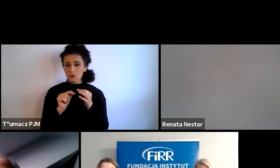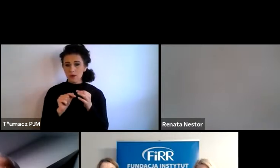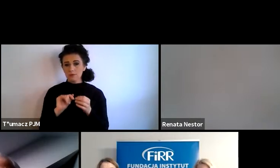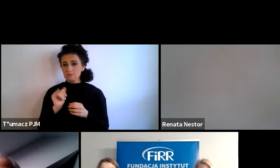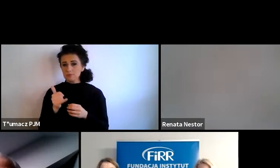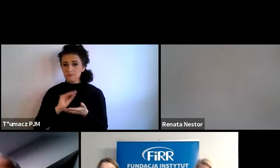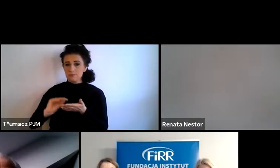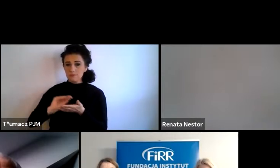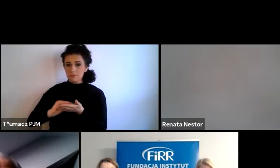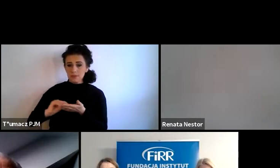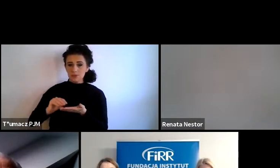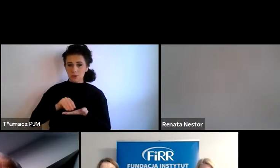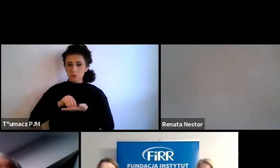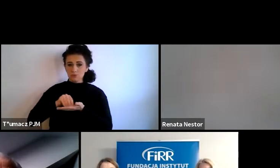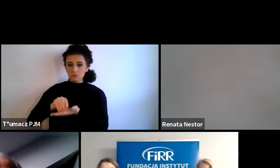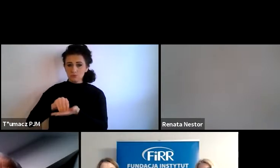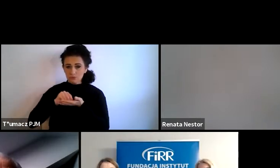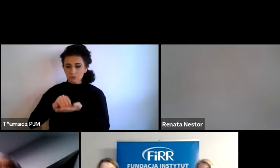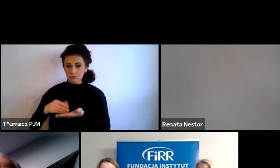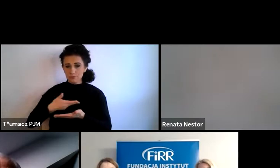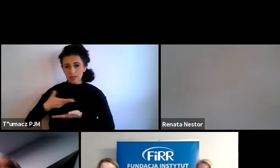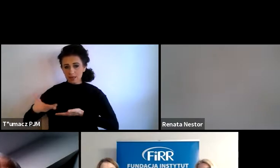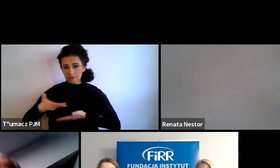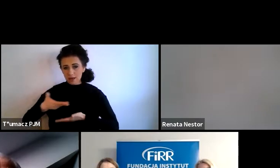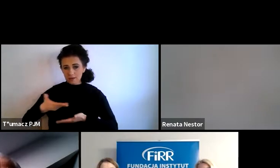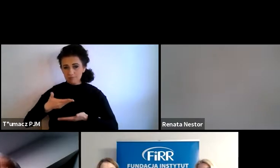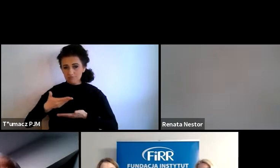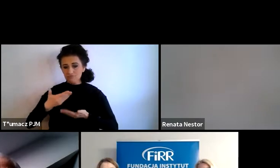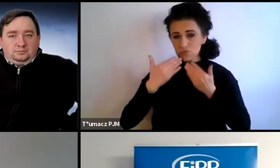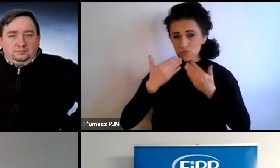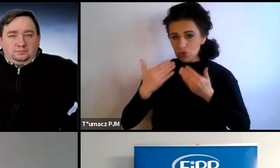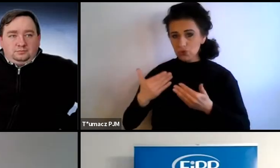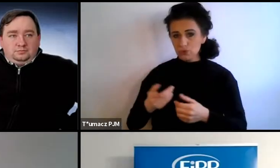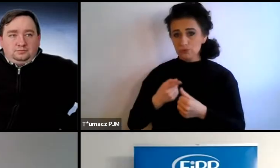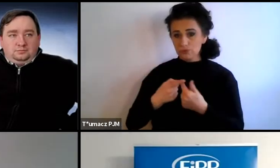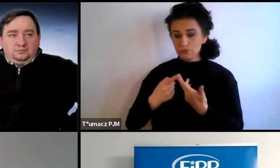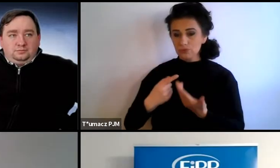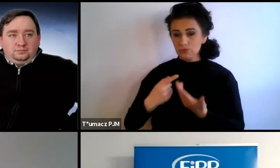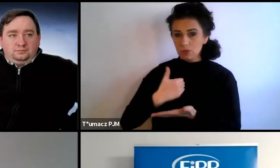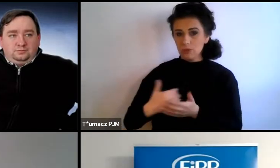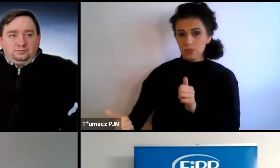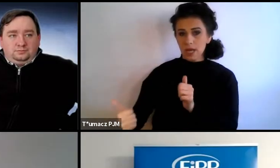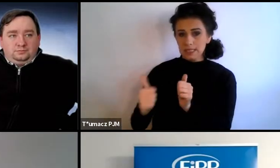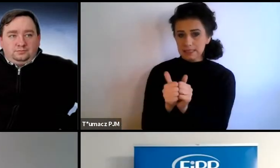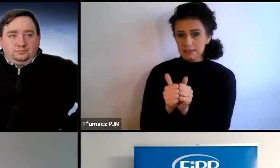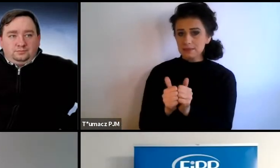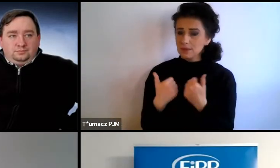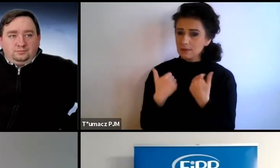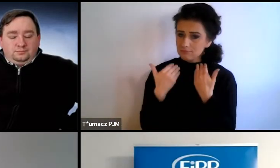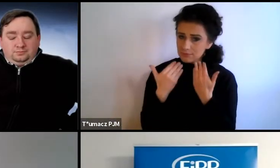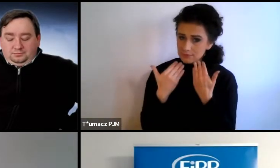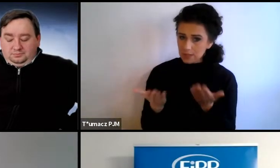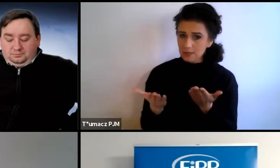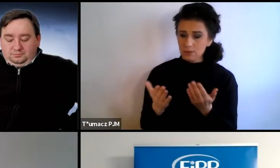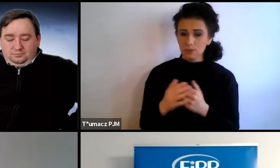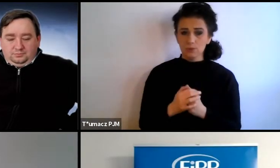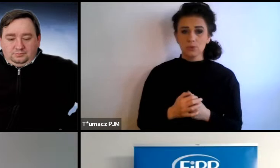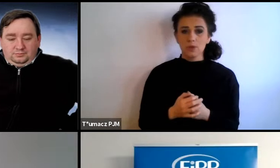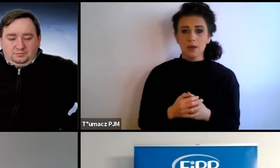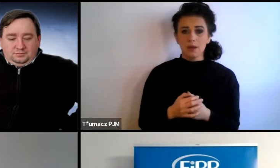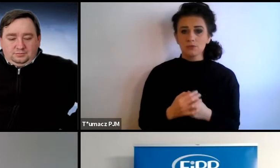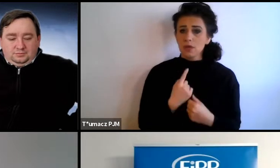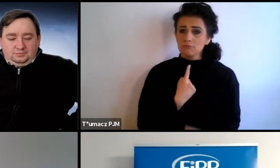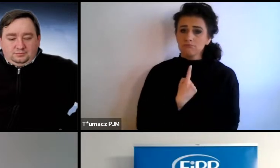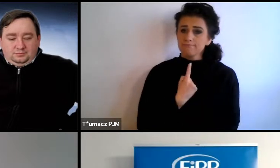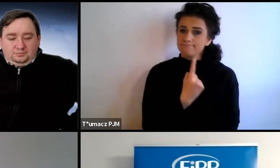do nas, jak dziękują nam za to, że byliśmy w stanie im w jakiś sposób pomóc, że nie zostawiliśmy ich samych sobie, i też